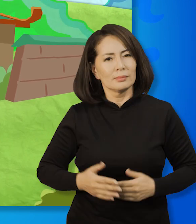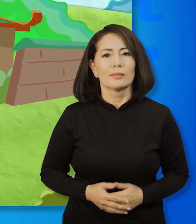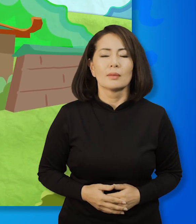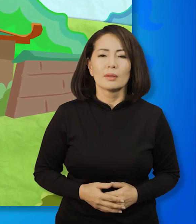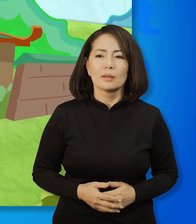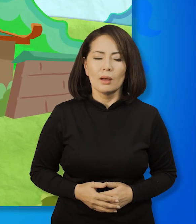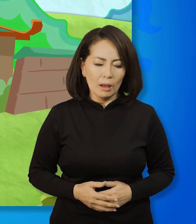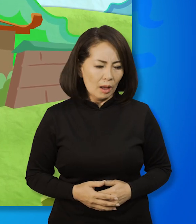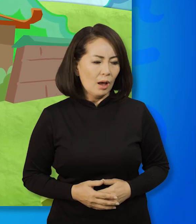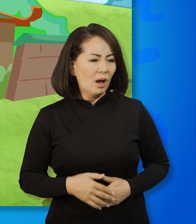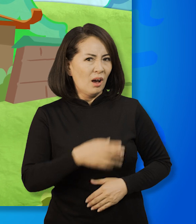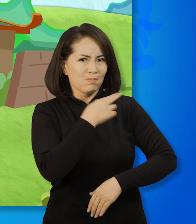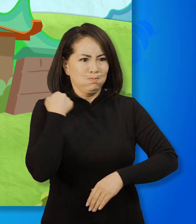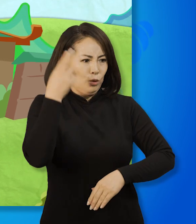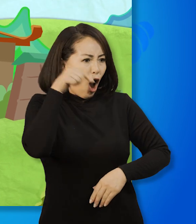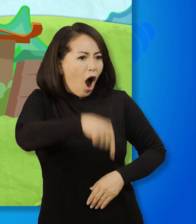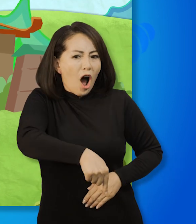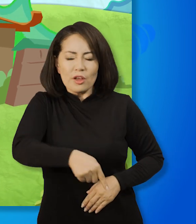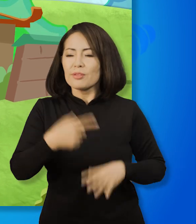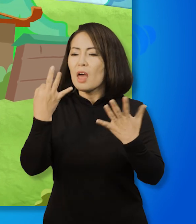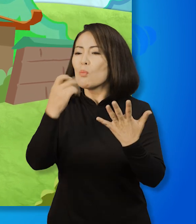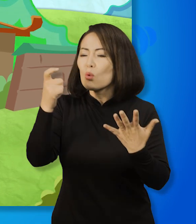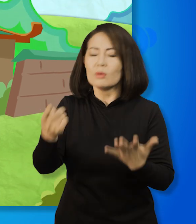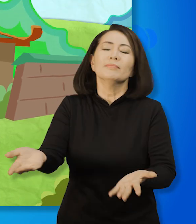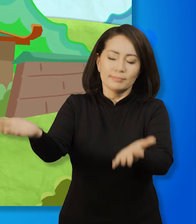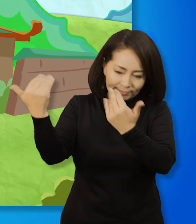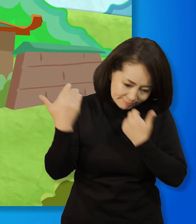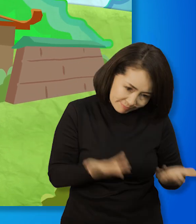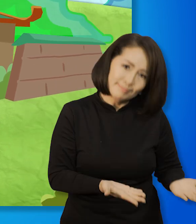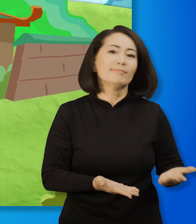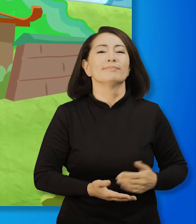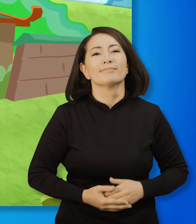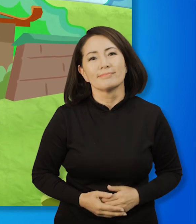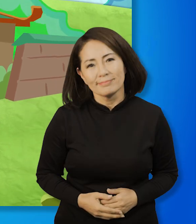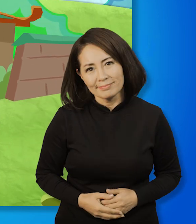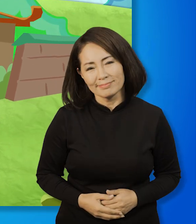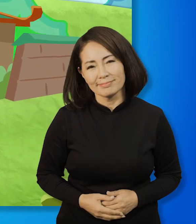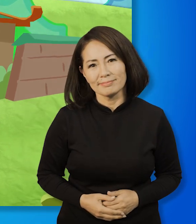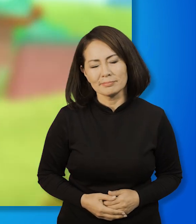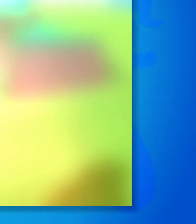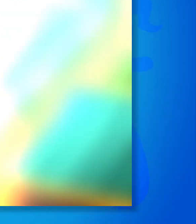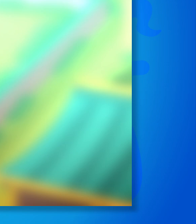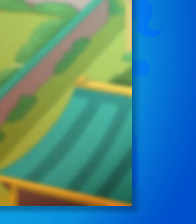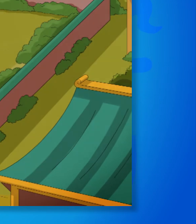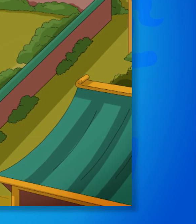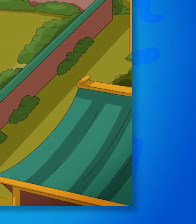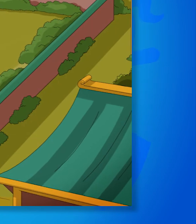тавилан угтаж гэлээ. Хаантан тэр дорн 8 хөвгүүнийг ордондоо авчруулав.